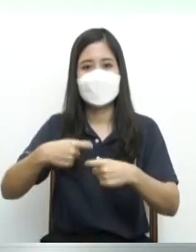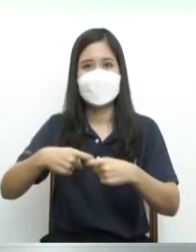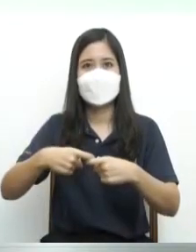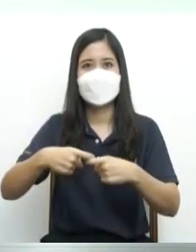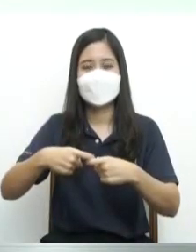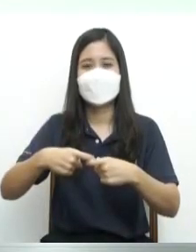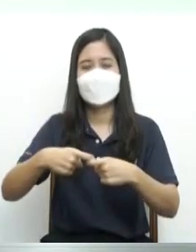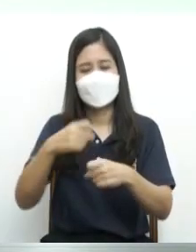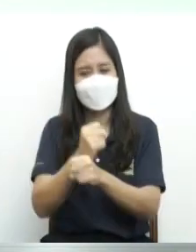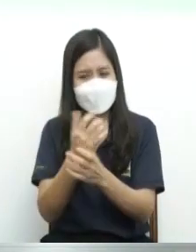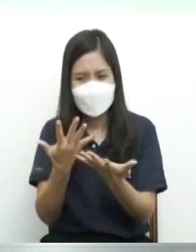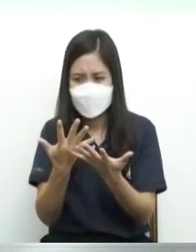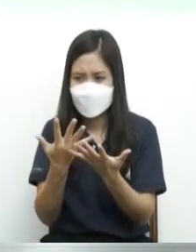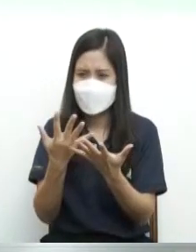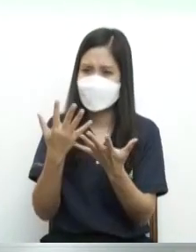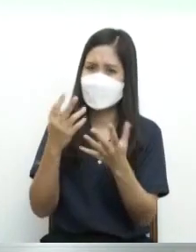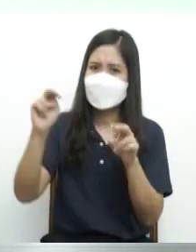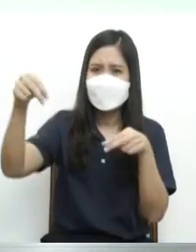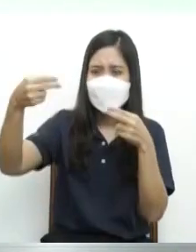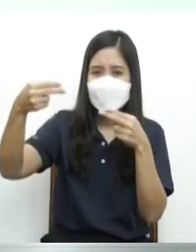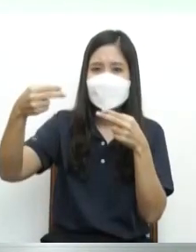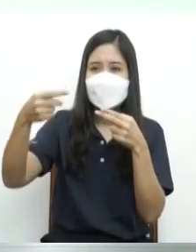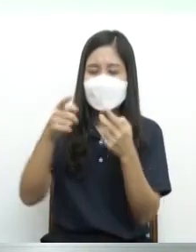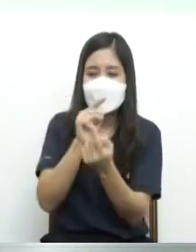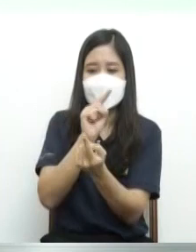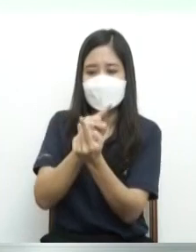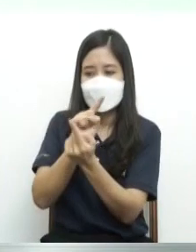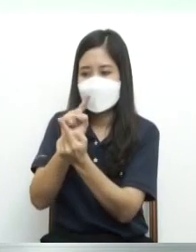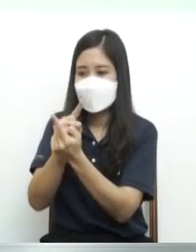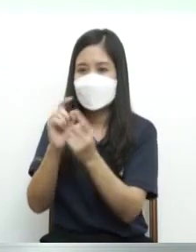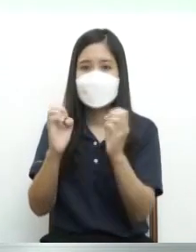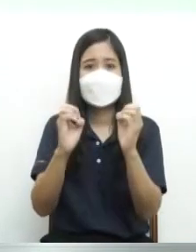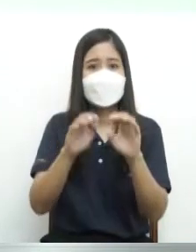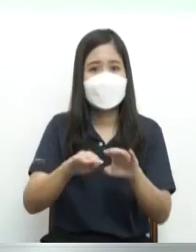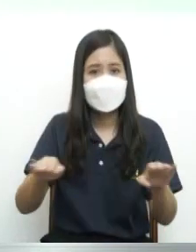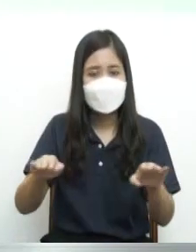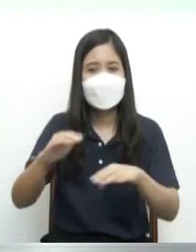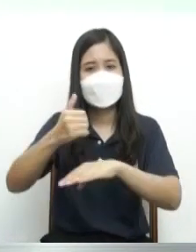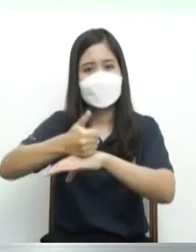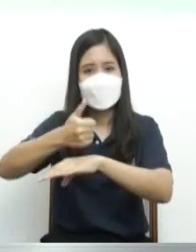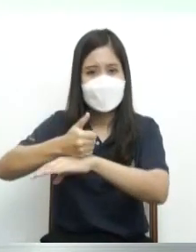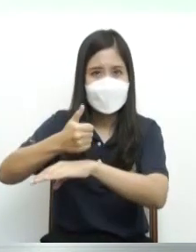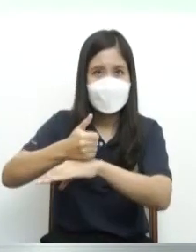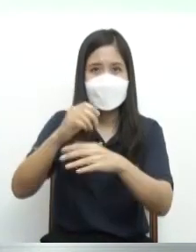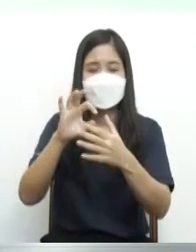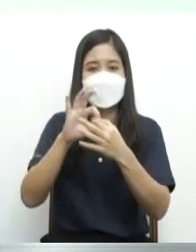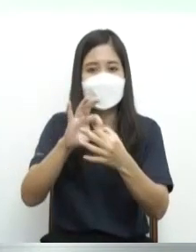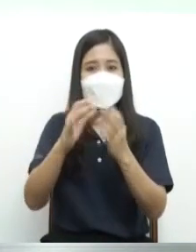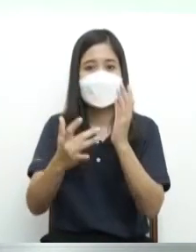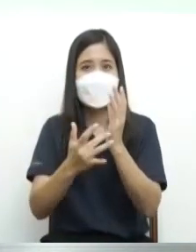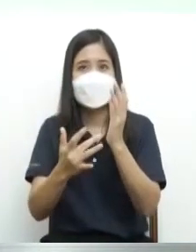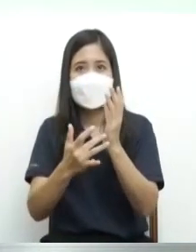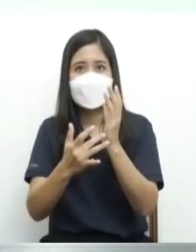านผมก็ต้องเชิญน้องๆที่เกี่ยวข้องนะครับในสทร.ไม่ว่าจะเป็นผอ.สำนักไม่ว่าจะเป็นใครต่อใครนะครับก็ค